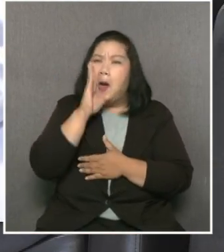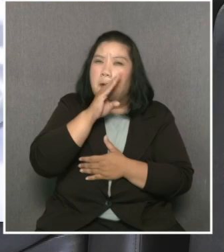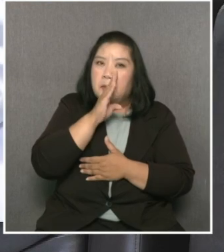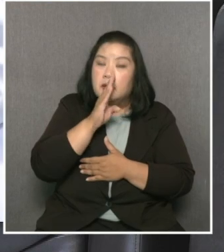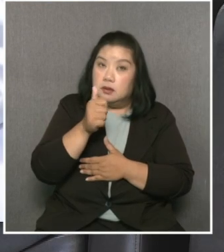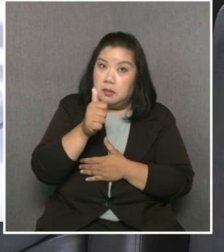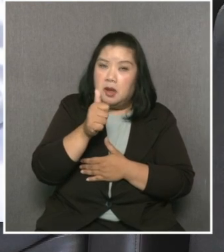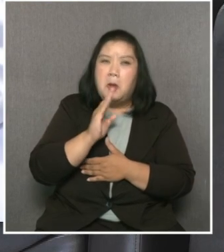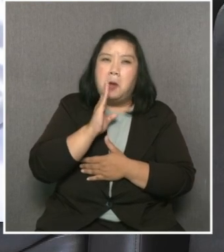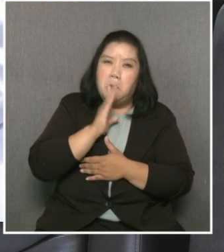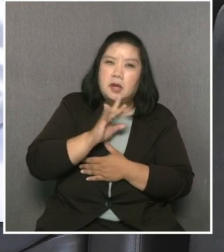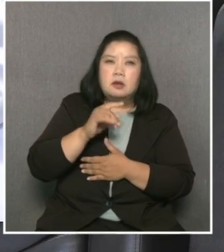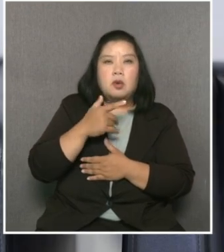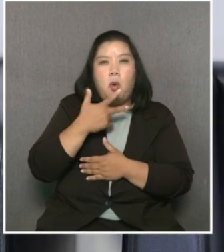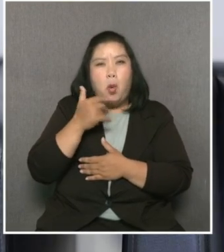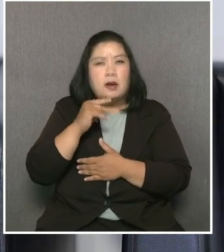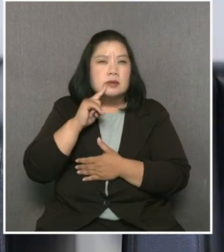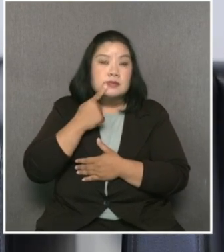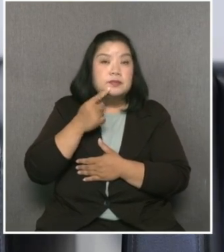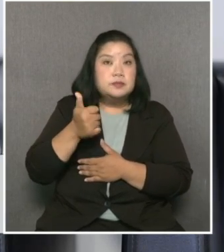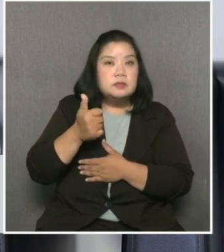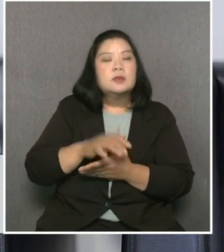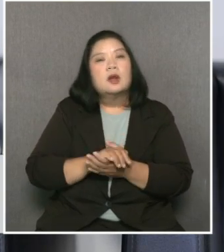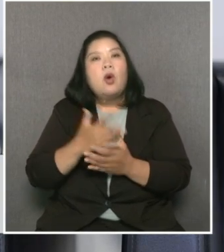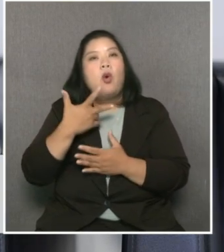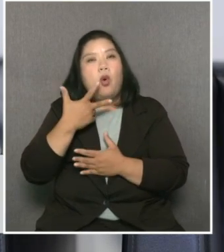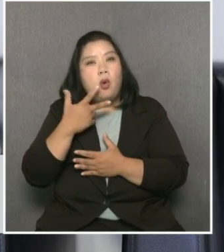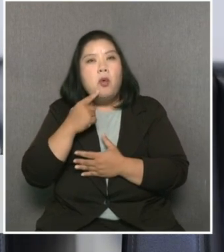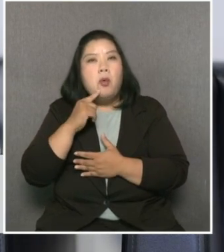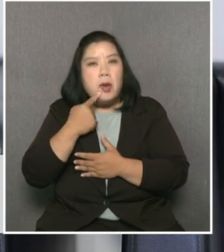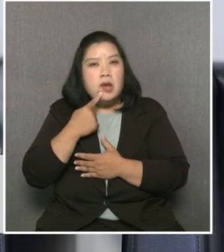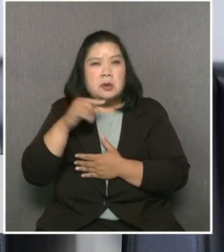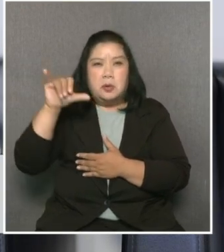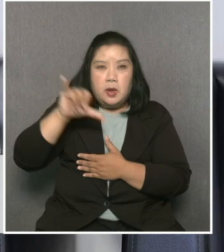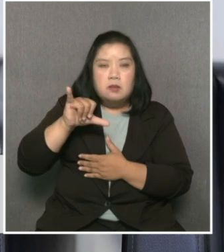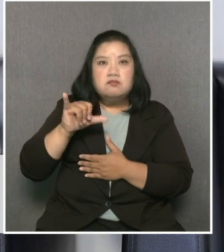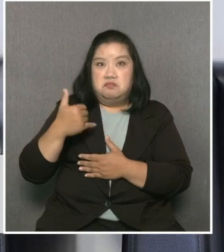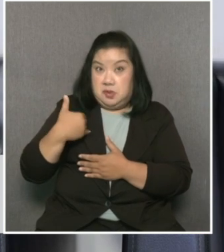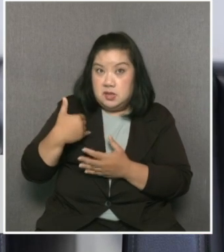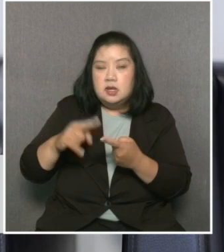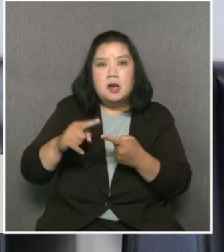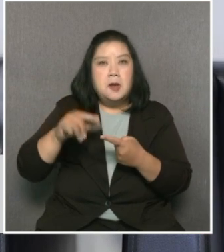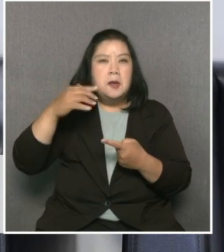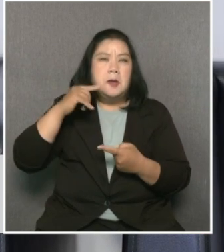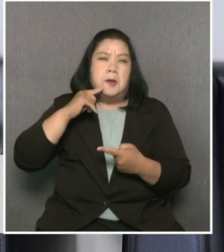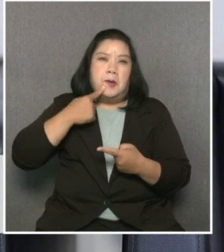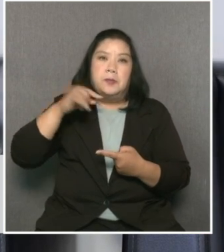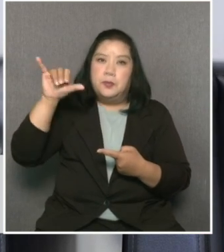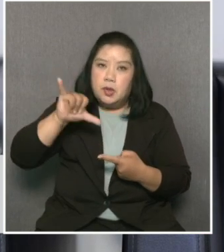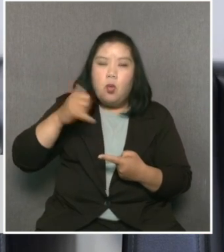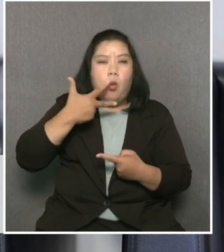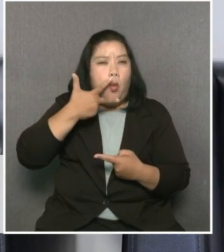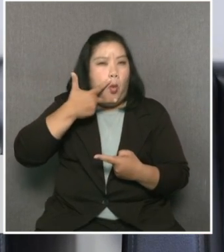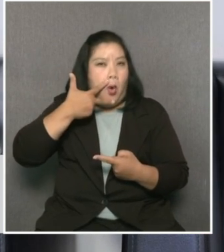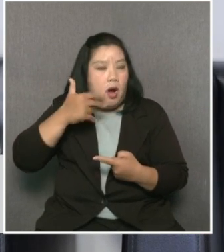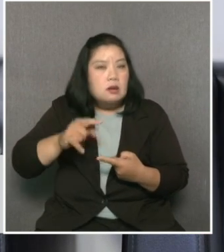ยใช่ไหมคะมีข้อเสียยังไงบ้างคะอาจารย ์อาหารรสจัดเนี่ยคือจริงๆก็ต้องบอกว่าจัดมันมีเค็มจัด ค่ะ ใช่ไหมคะหวานจัด